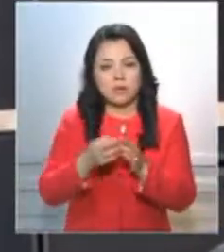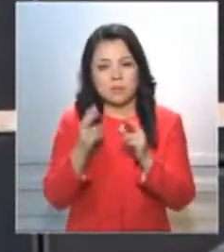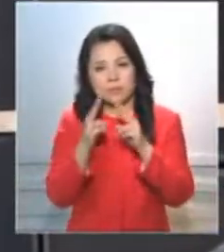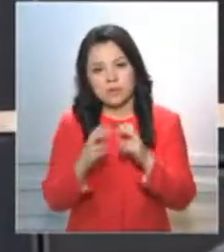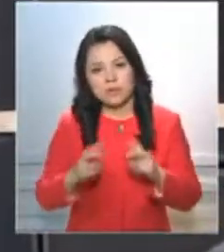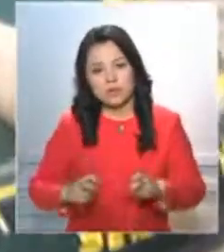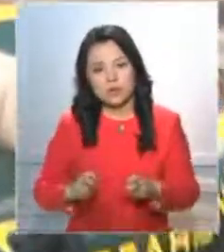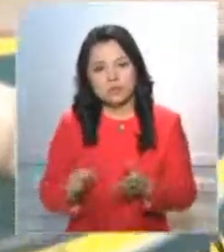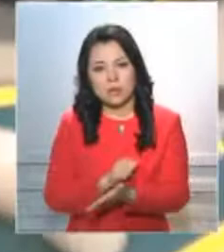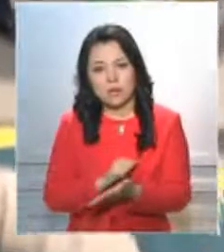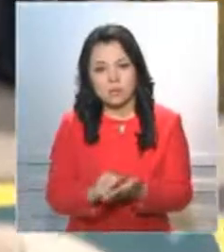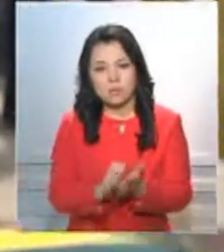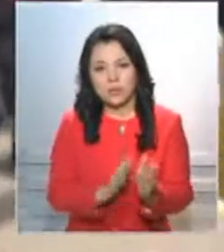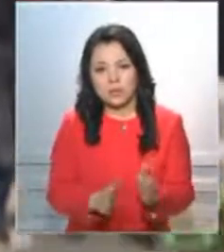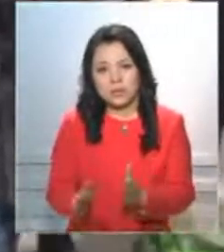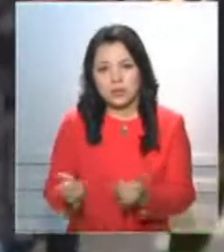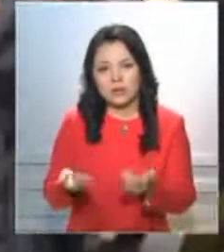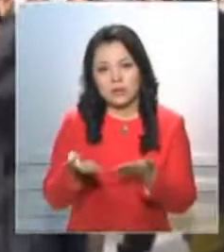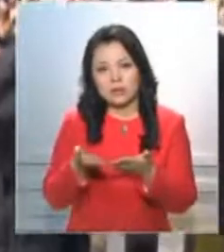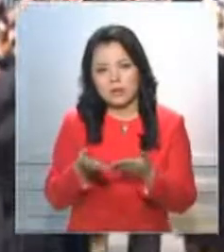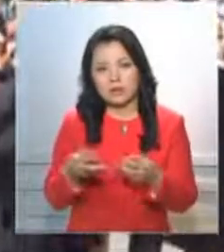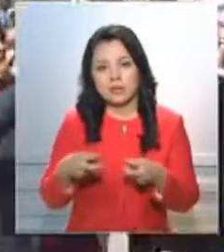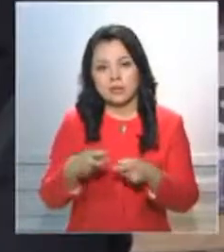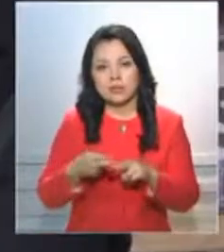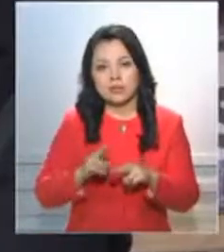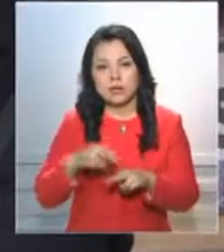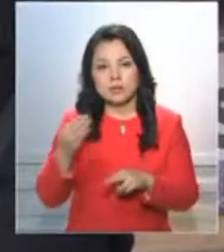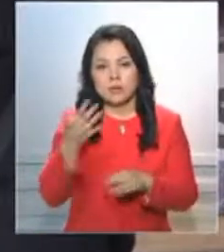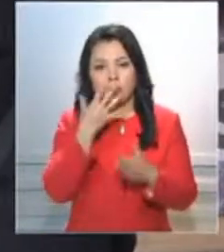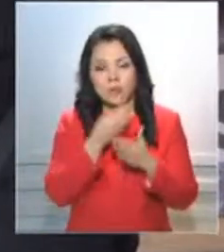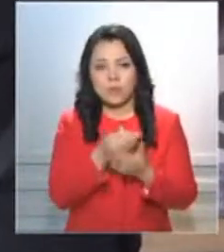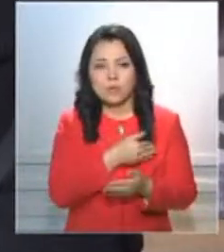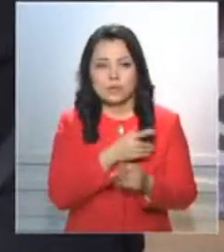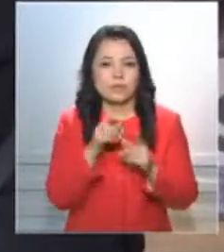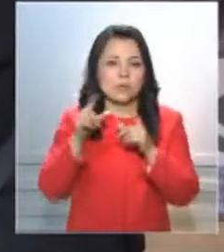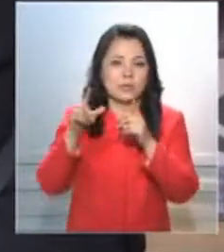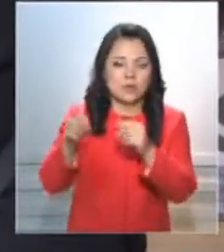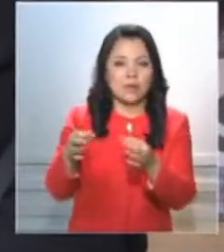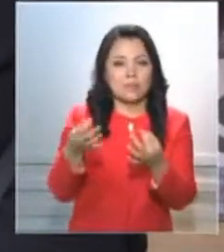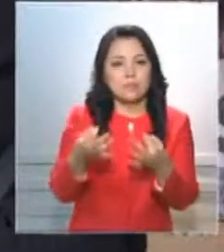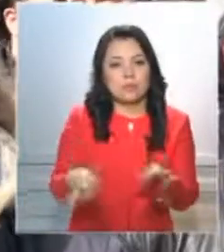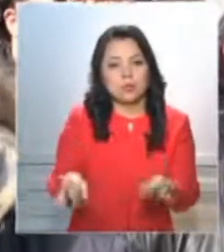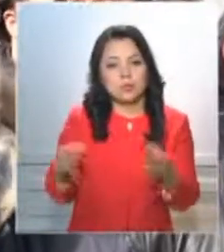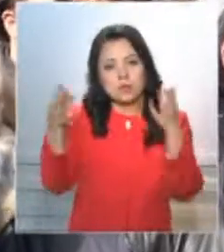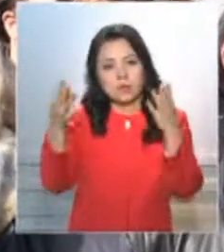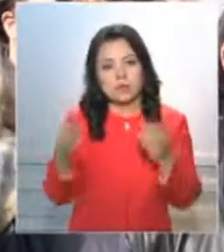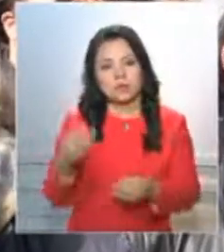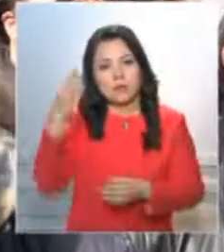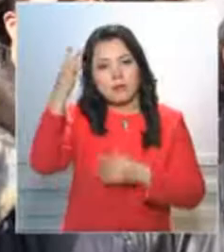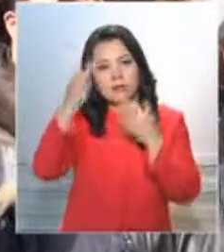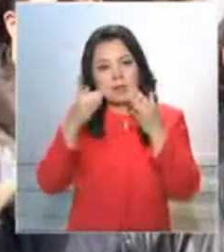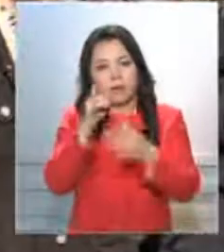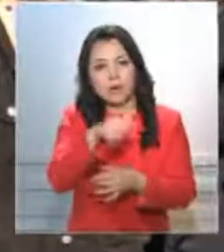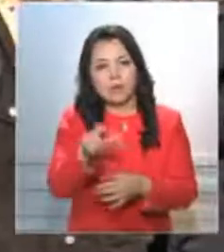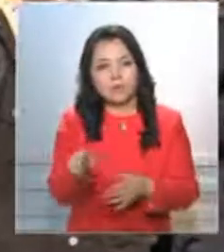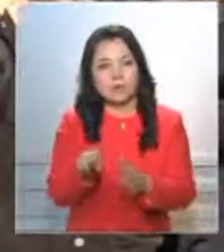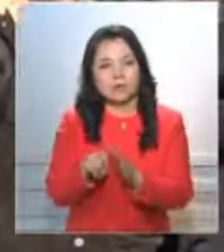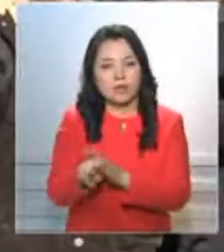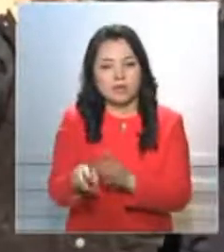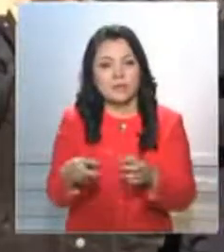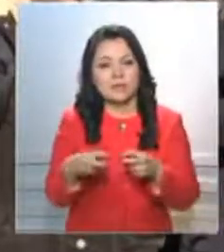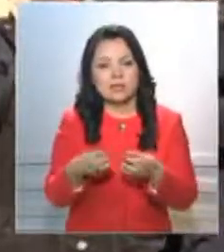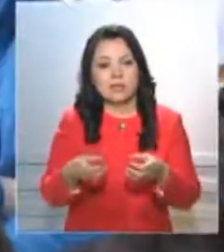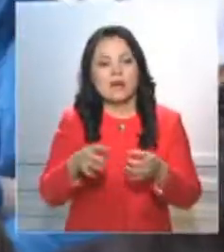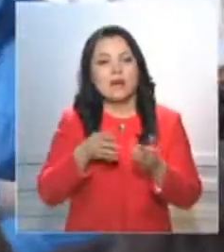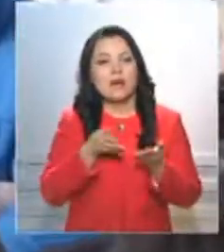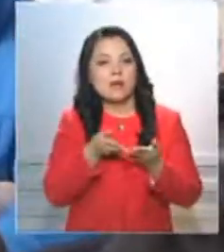Наразылық білдіргендер резеңке қайықты шерудің нышаны дейді. Себебі бейбіт күнді аңсап, өз елінен безінгендер резеңке қайықпен жер